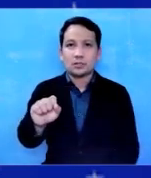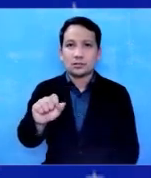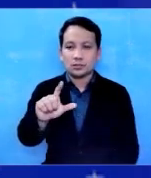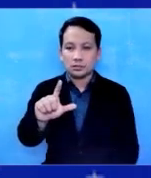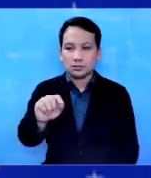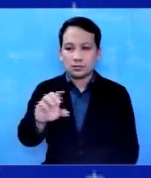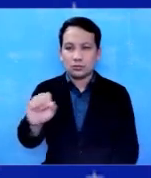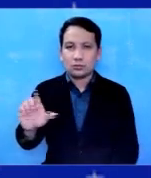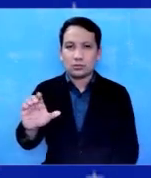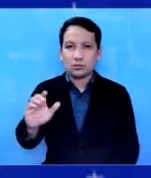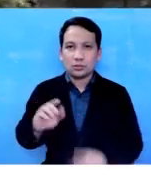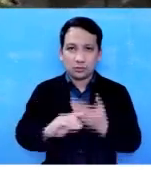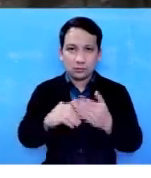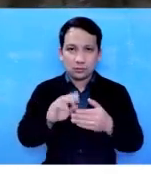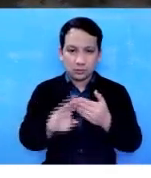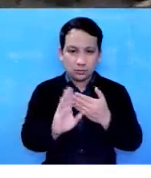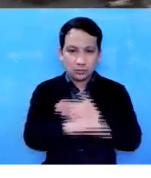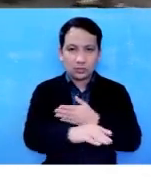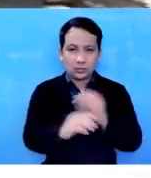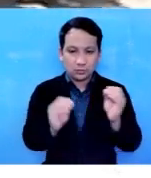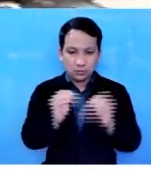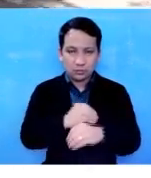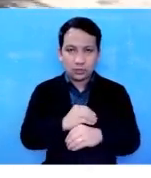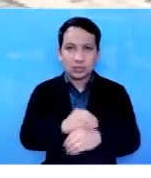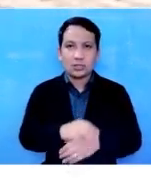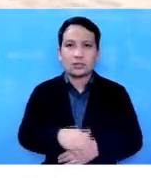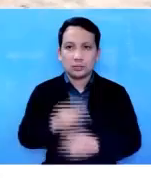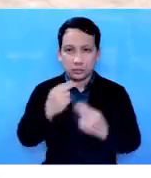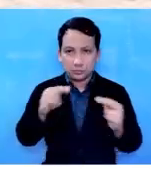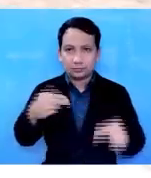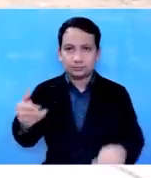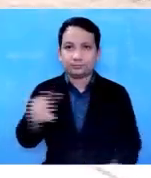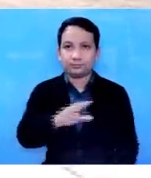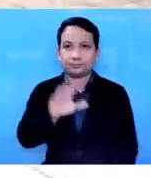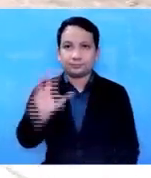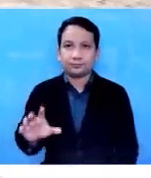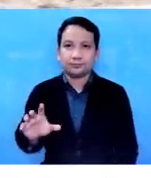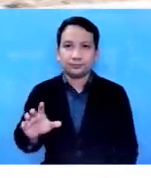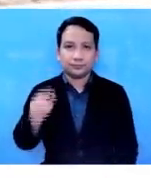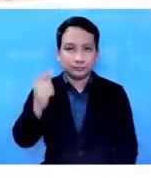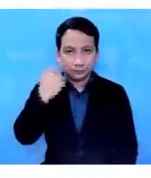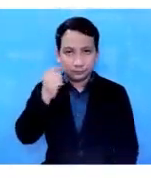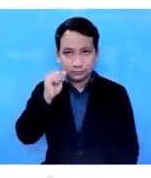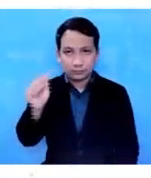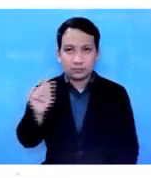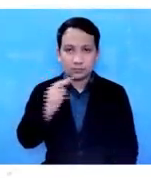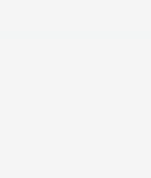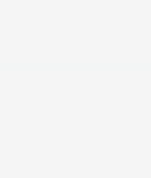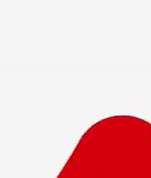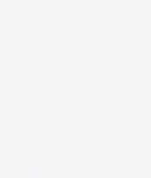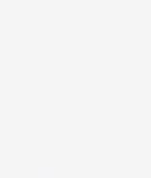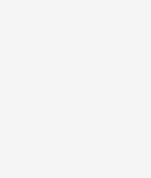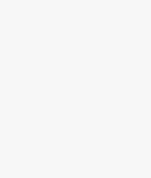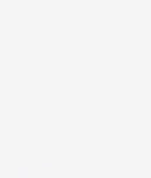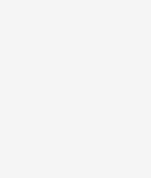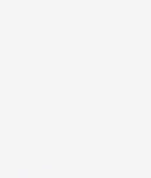para mabalik sa opisina. Nagbabalita mula sa Frontline, Jem Avanceña, News 5.